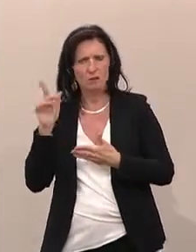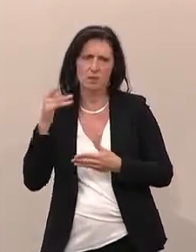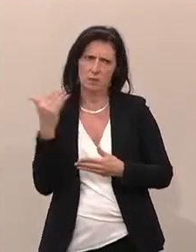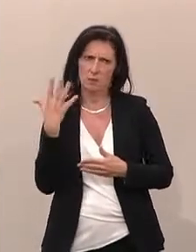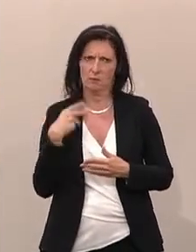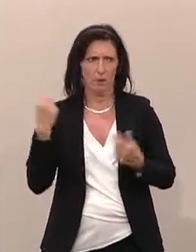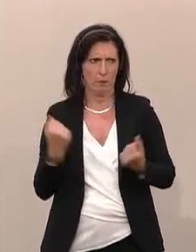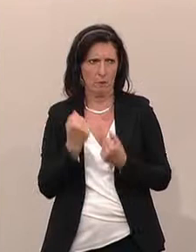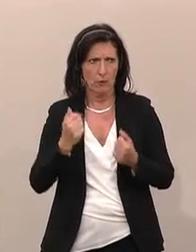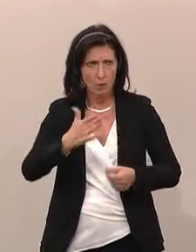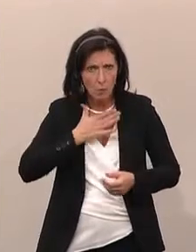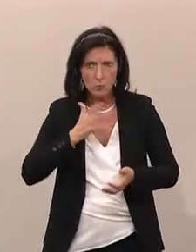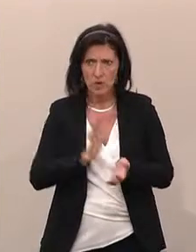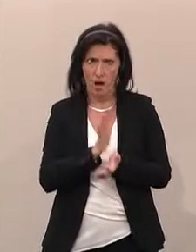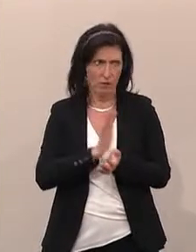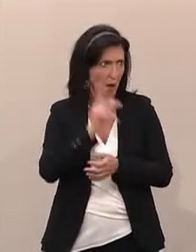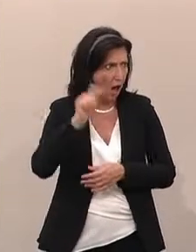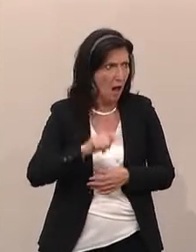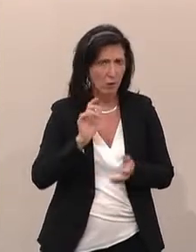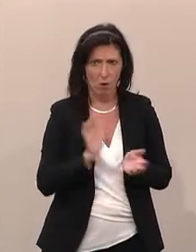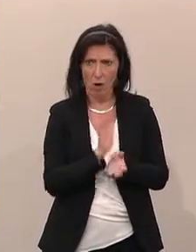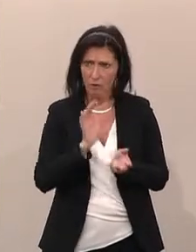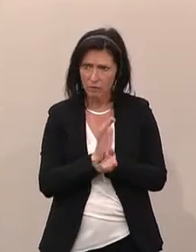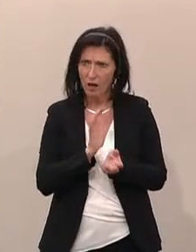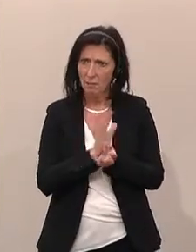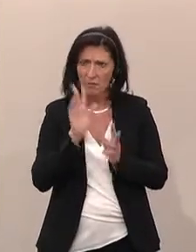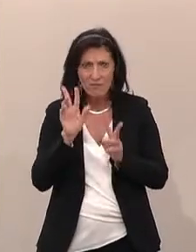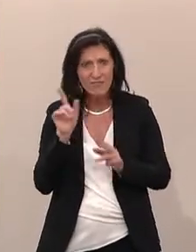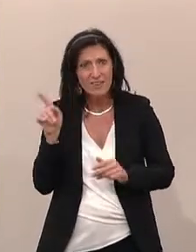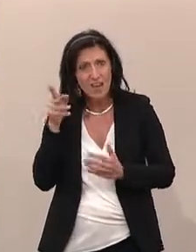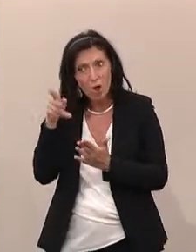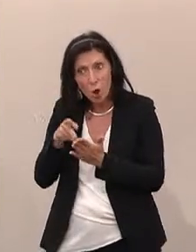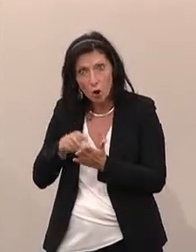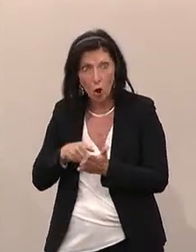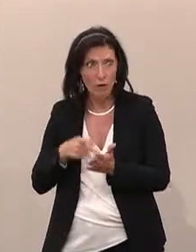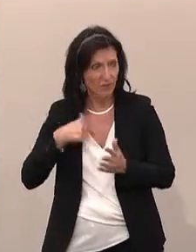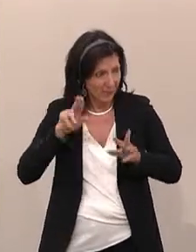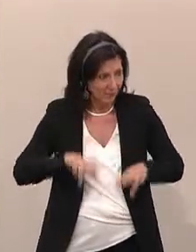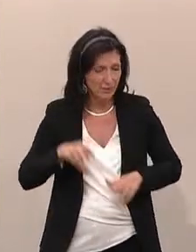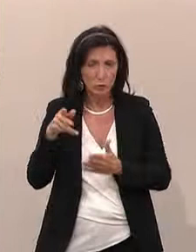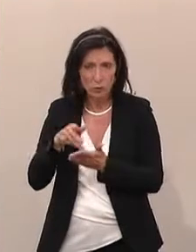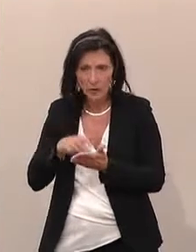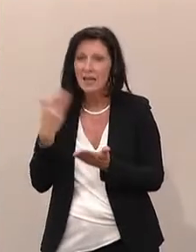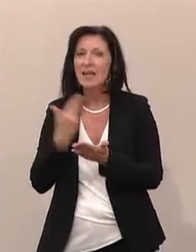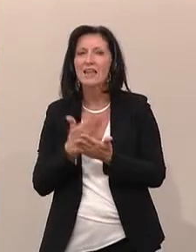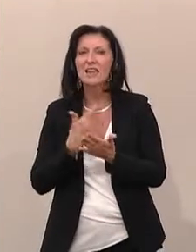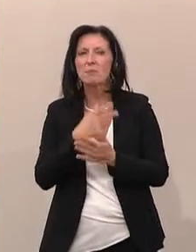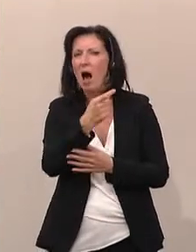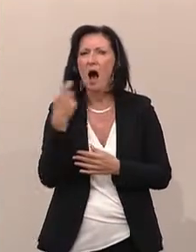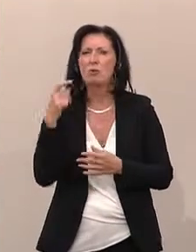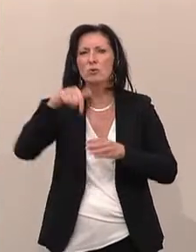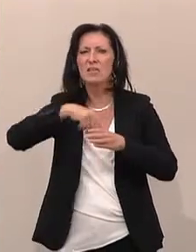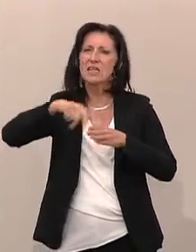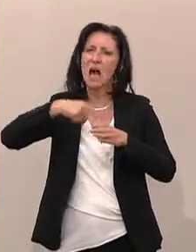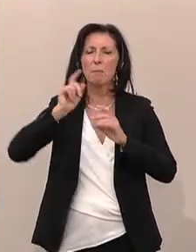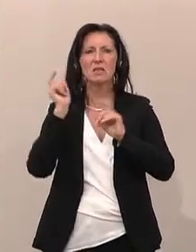Aber auch unsere Aufgabe als Abgeordnete wäre es, hier wirklich auch auf dieses Kontrollrecht zu pochen. Und darum habe ich die Diskussion im Ausschuss nicht verstanden,